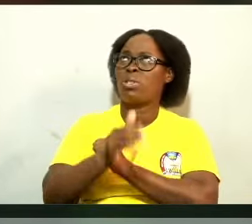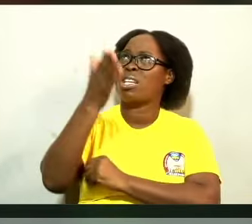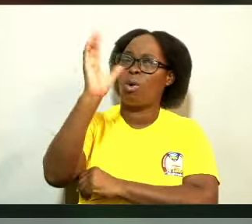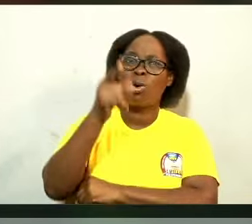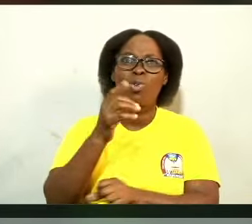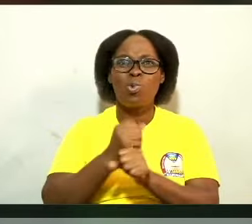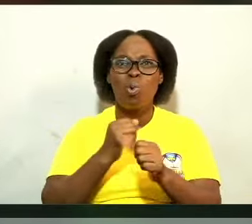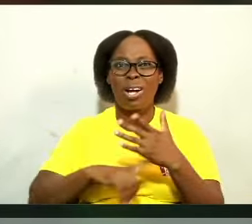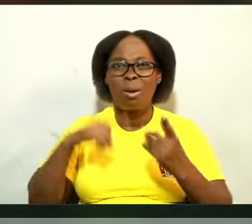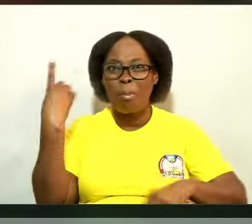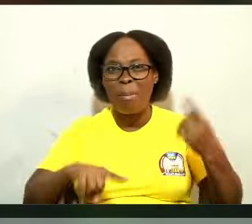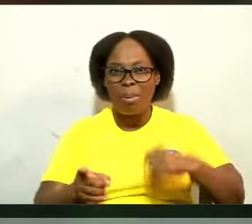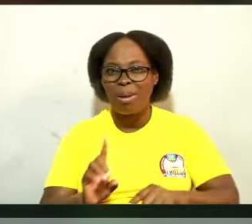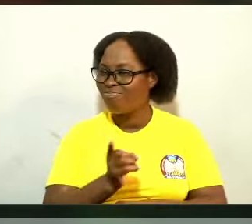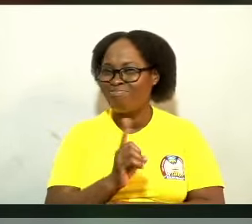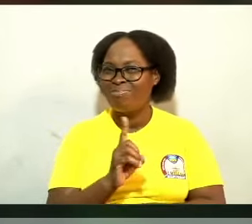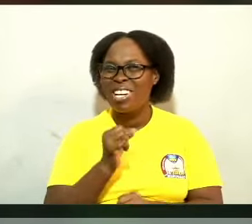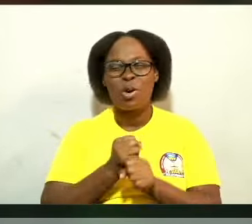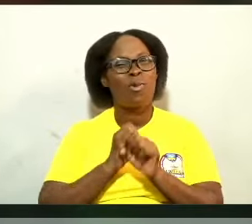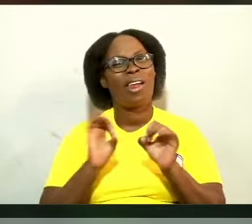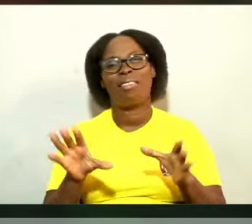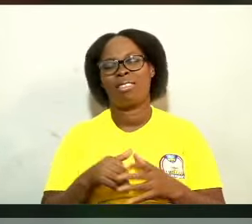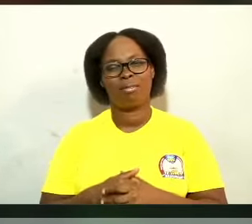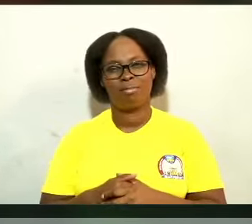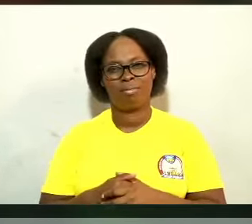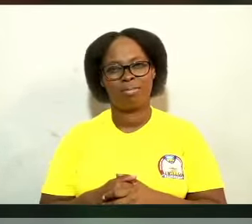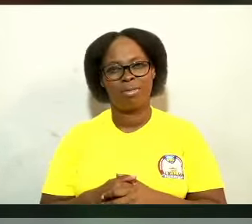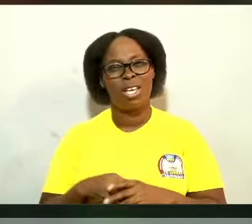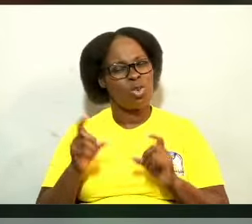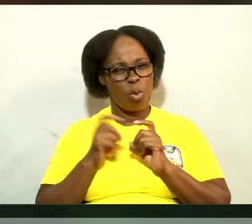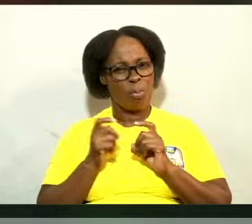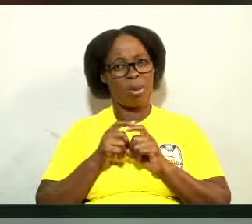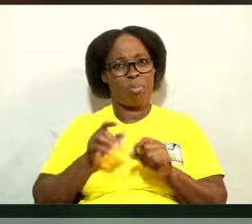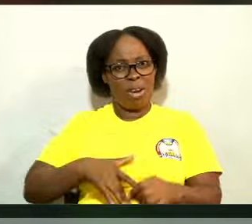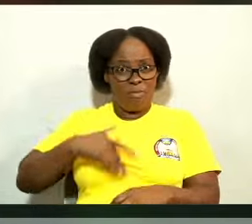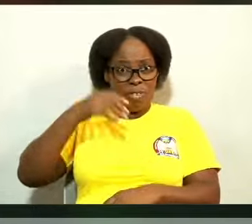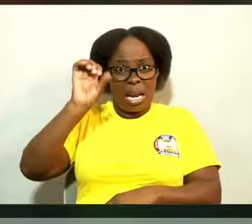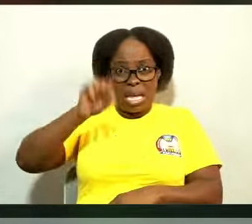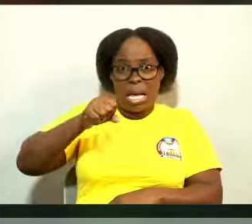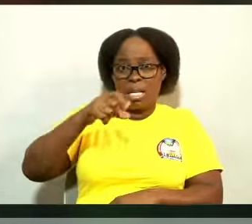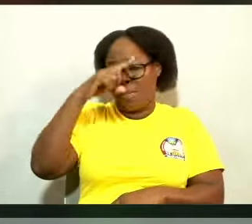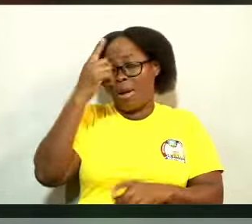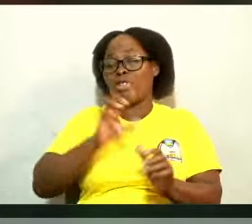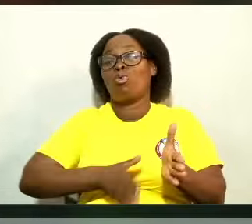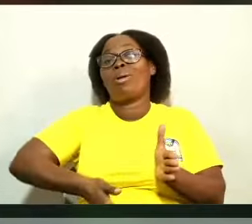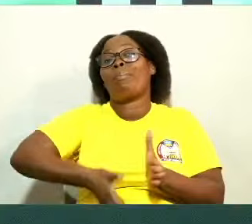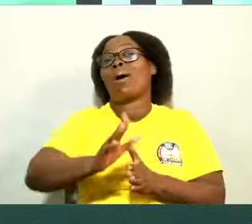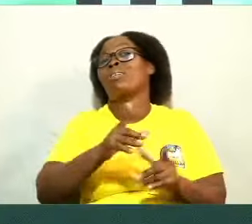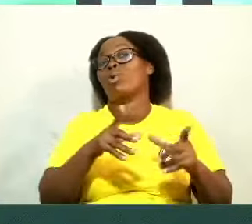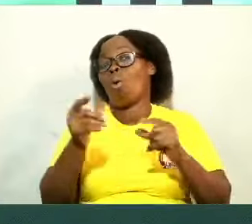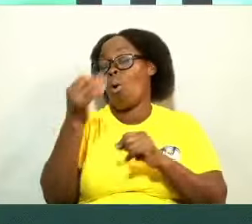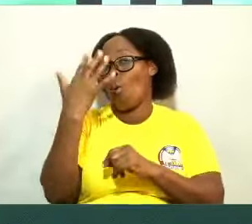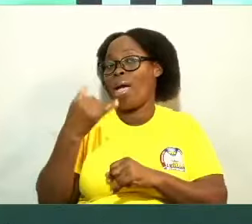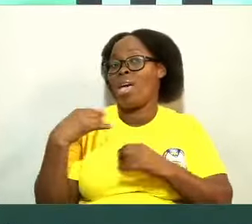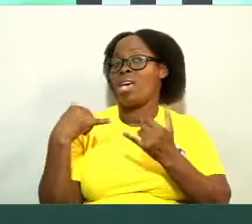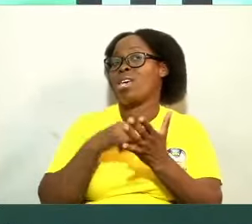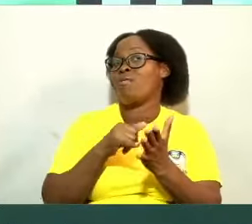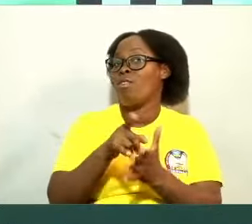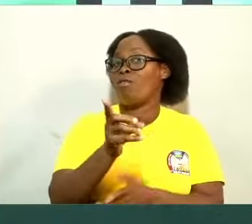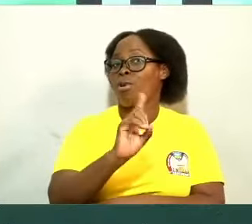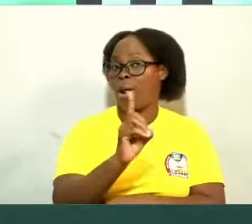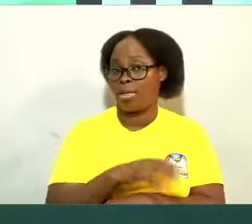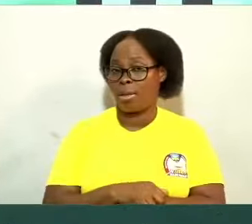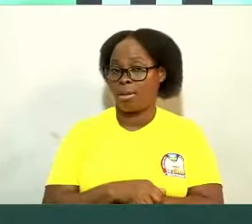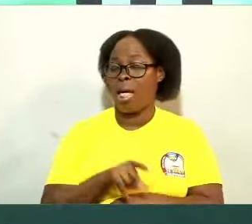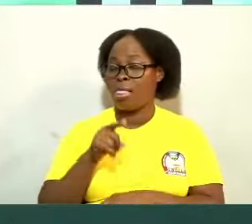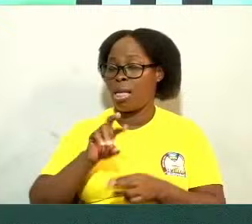utampiga? Utafanya chochote? Utaumia tu, maana Mungu unamjua, lakini utapita utaenda, maana haikuhusu.